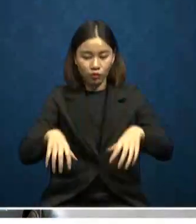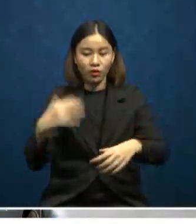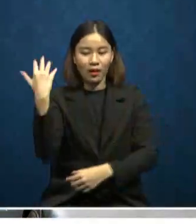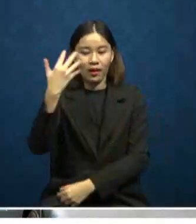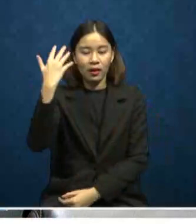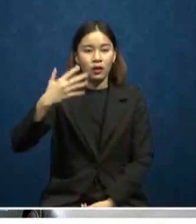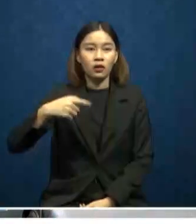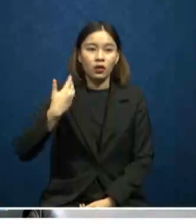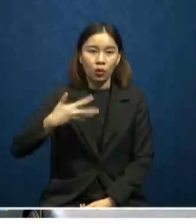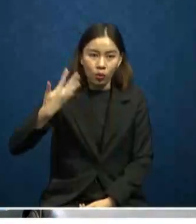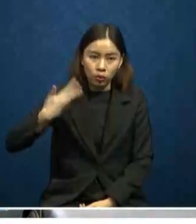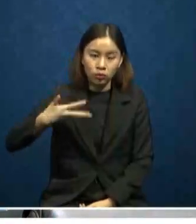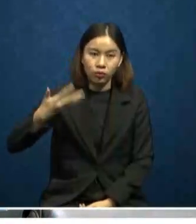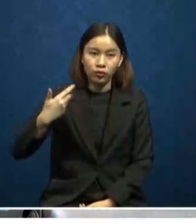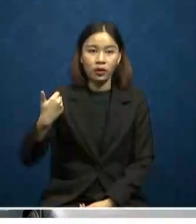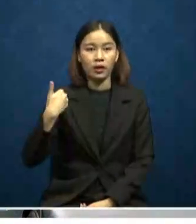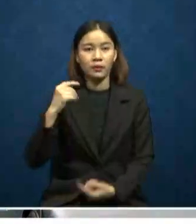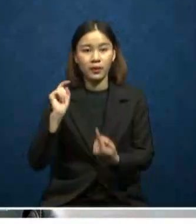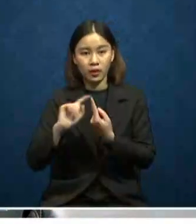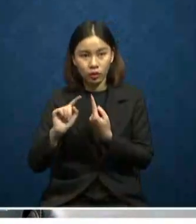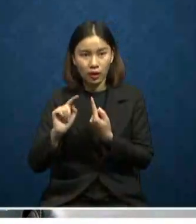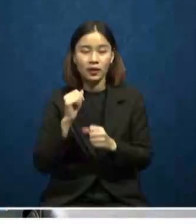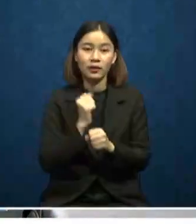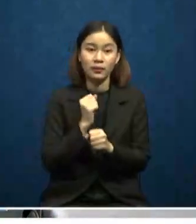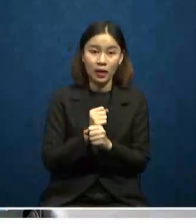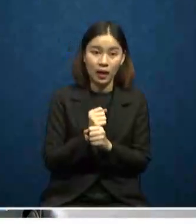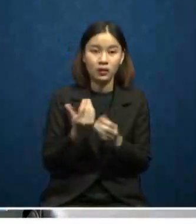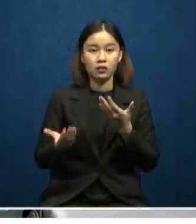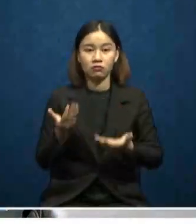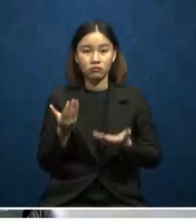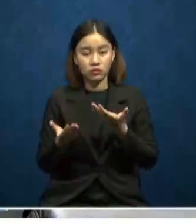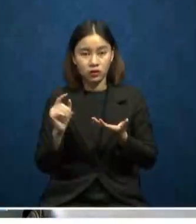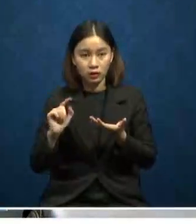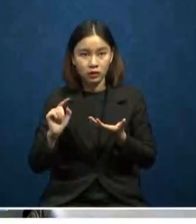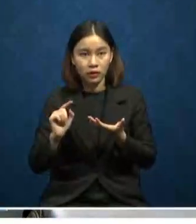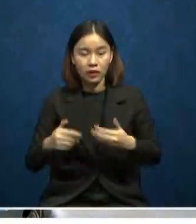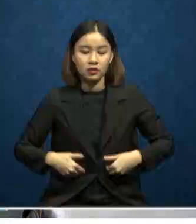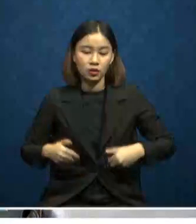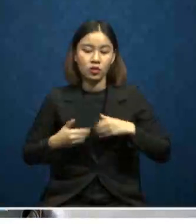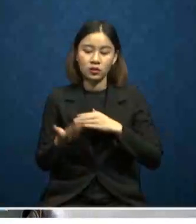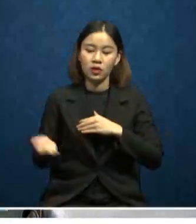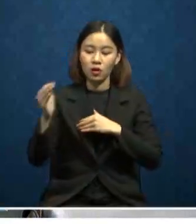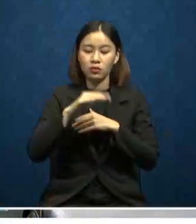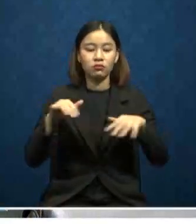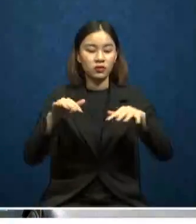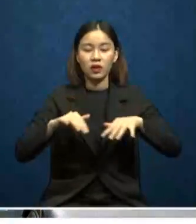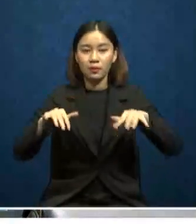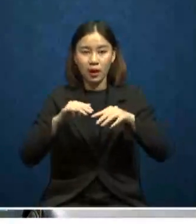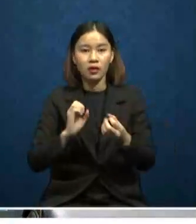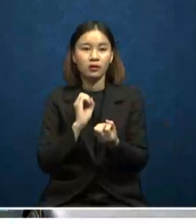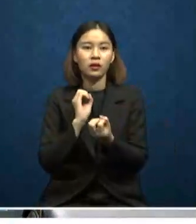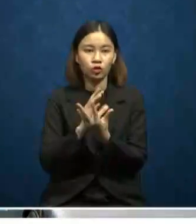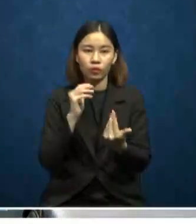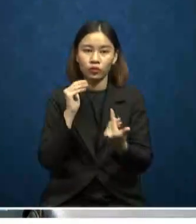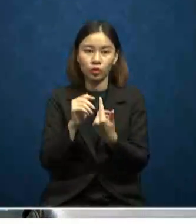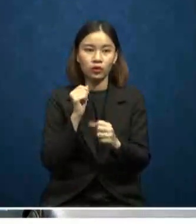ที่ร้อนจัดนะครับไม่ว่าจะเป็นการทำงานหรือว่าไม่ว่าจะเป็นการใช้ชีวิตปกติอยู่ก็ตามเนี่ยก็ส่งผลโดย